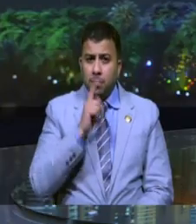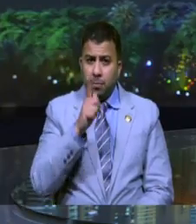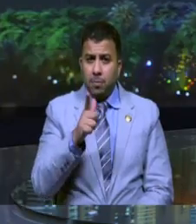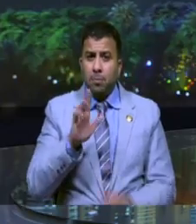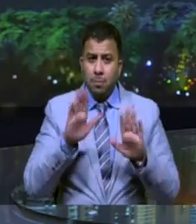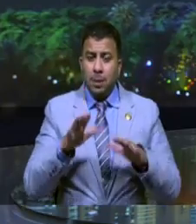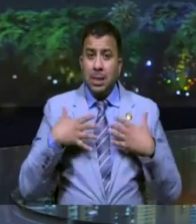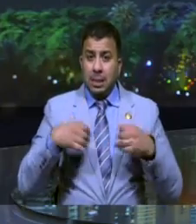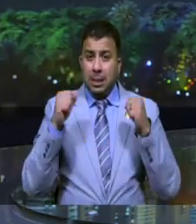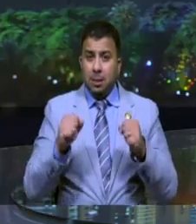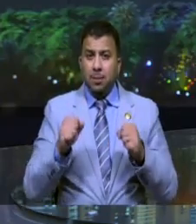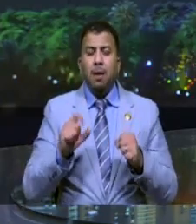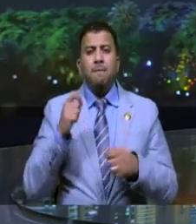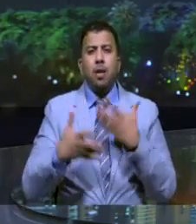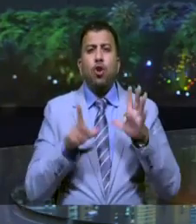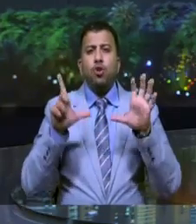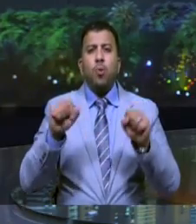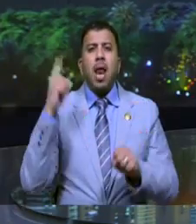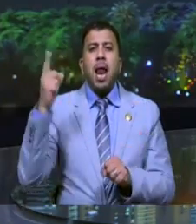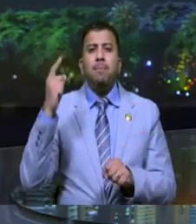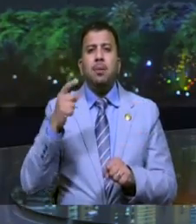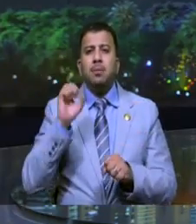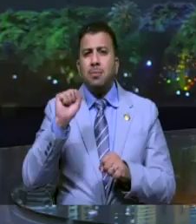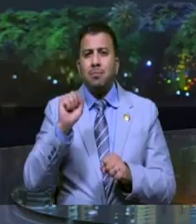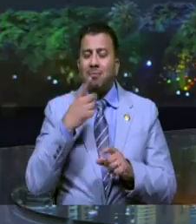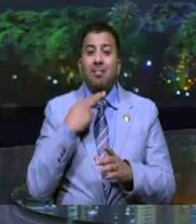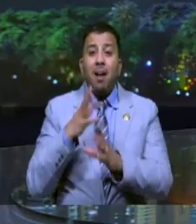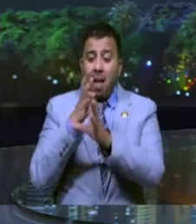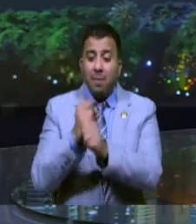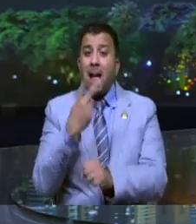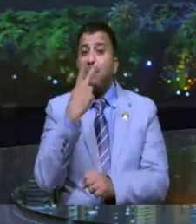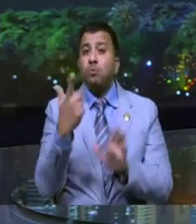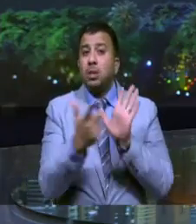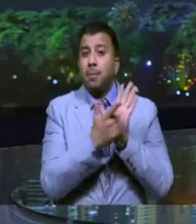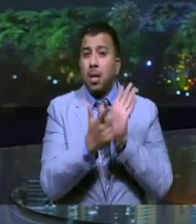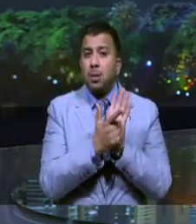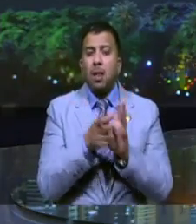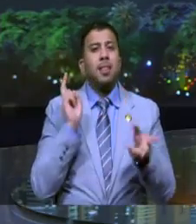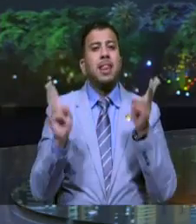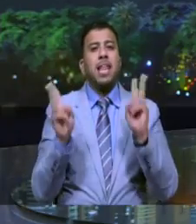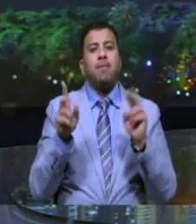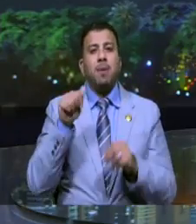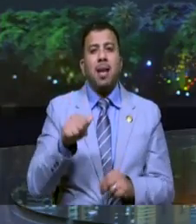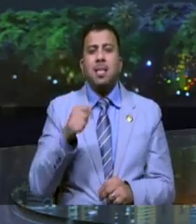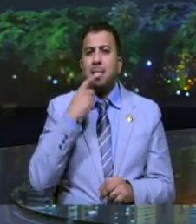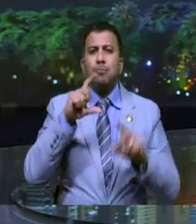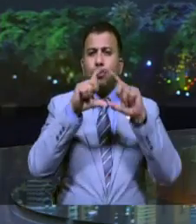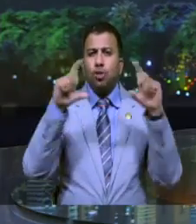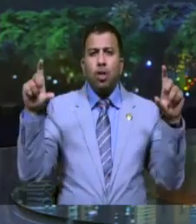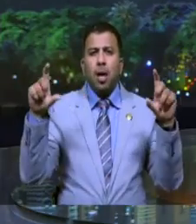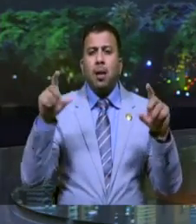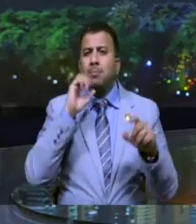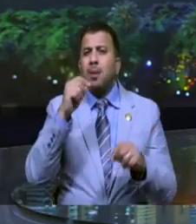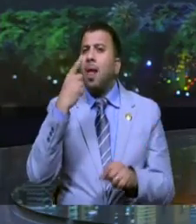ونبقى في المجال الصحي وضمن فعاليات الأسبوع العالمي للتحصينات 2017 والتي نحتفل بها هذا العام